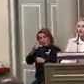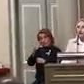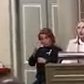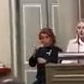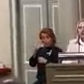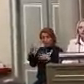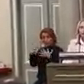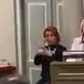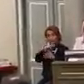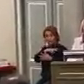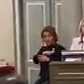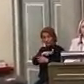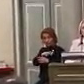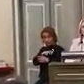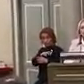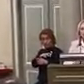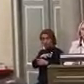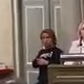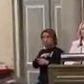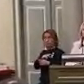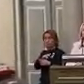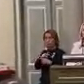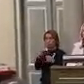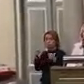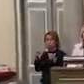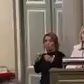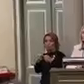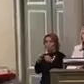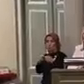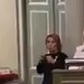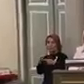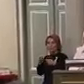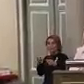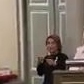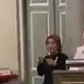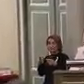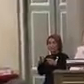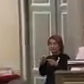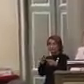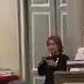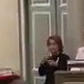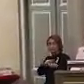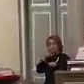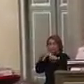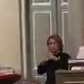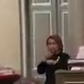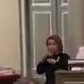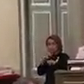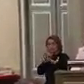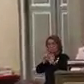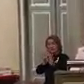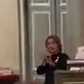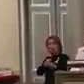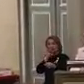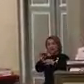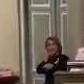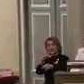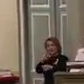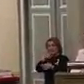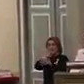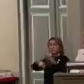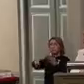Krčanić je prijenos ovog TV prijenos ovog aktualnog sata ste zabranili komentirati na vašim